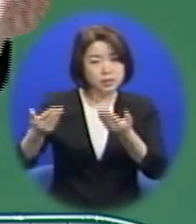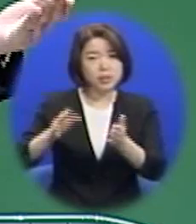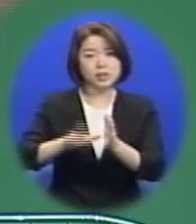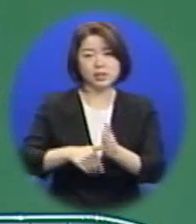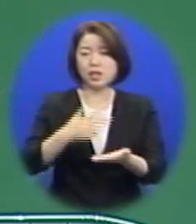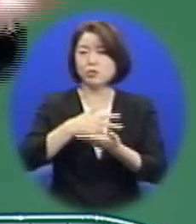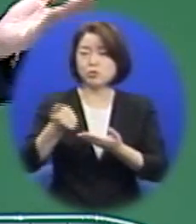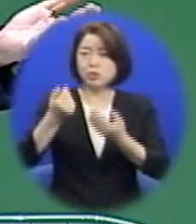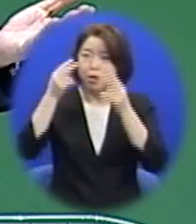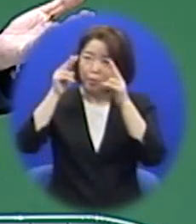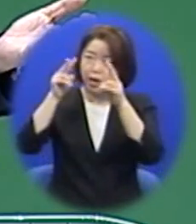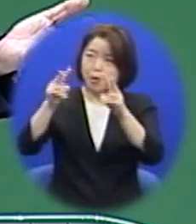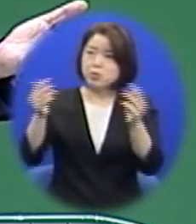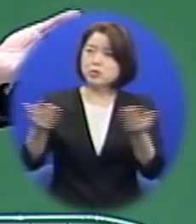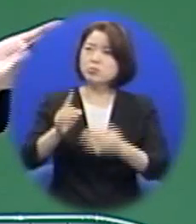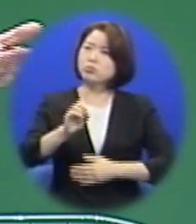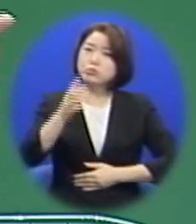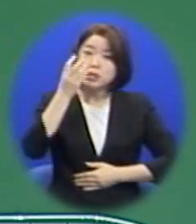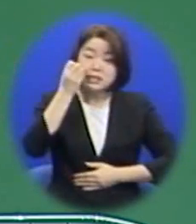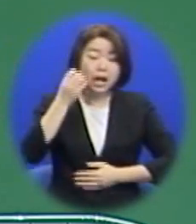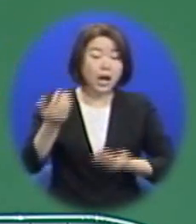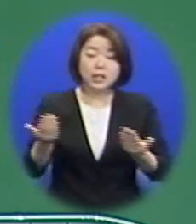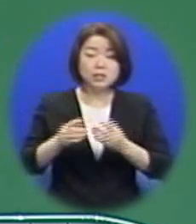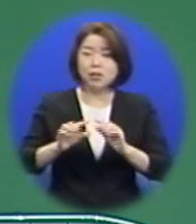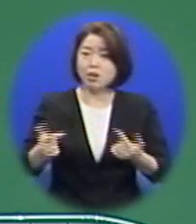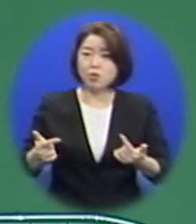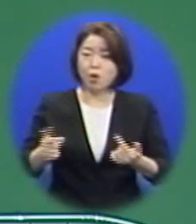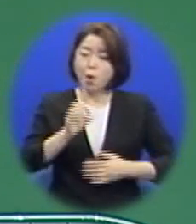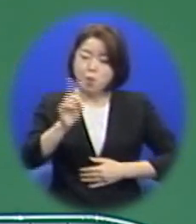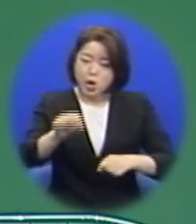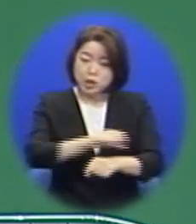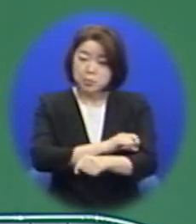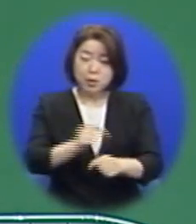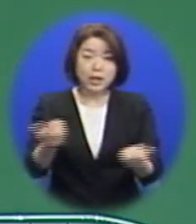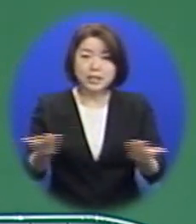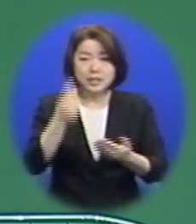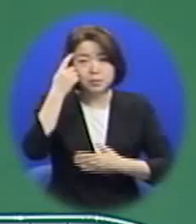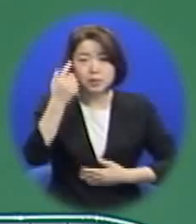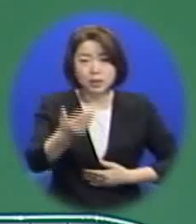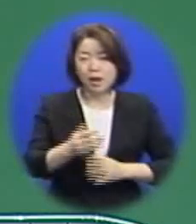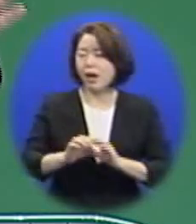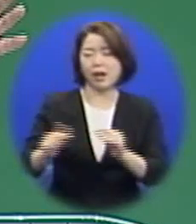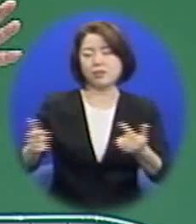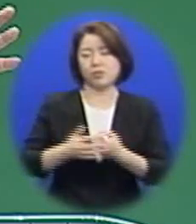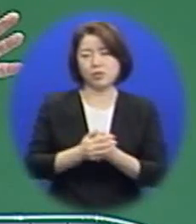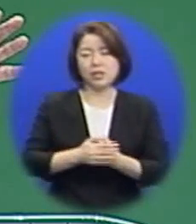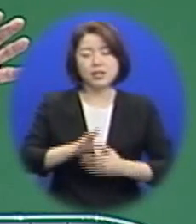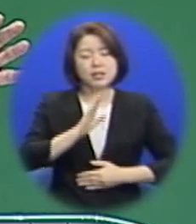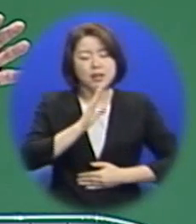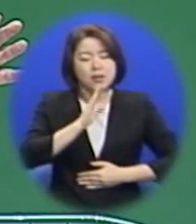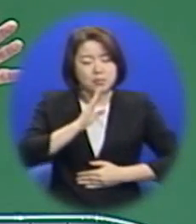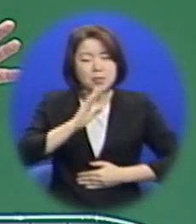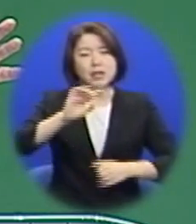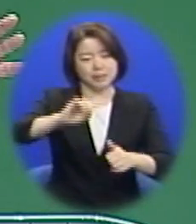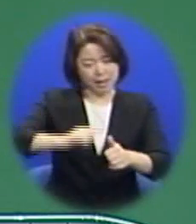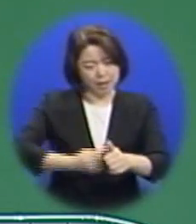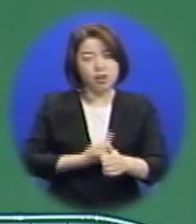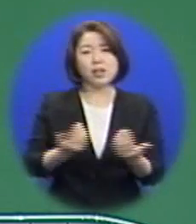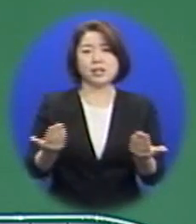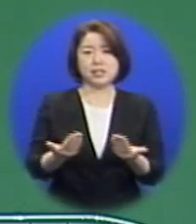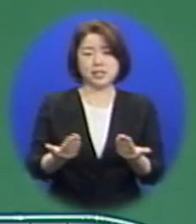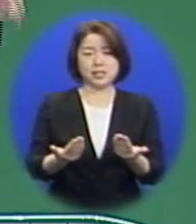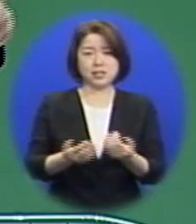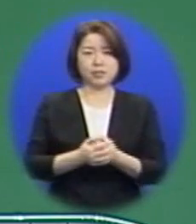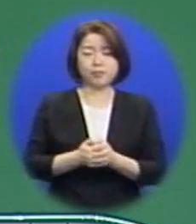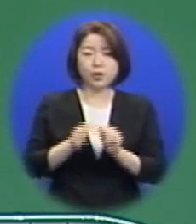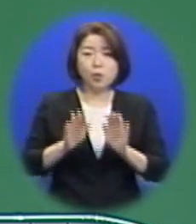바라보는 일이 뭐가 이상한 일이고 그게 뭐가 특별한 일이겠습니까? 지극히 당연한 일입니다. 오늘 이